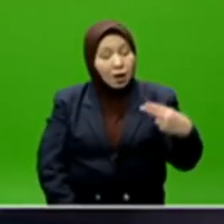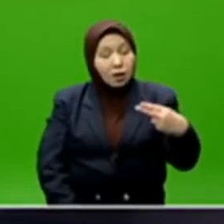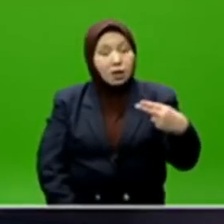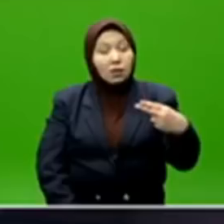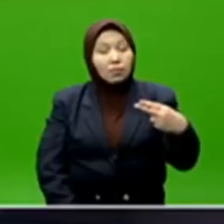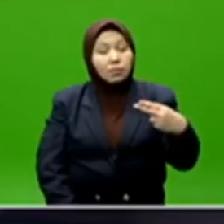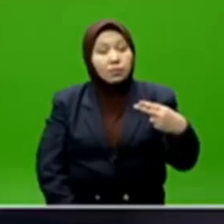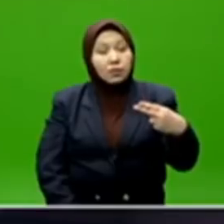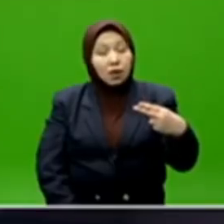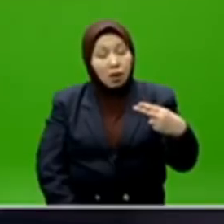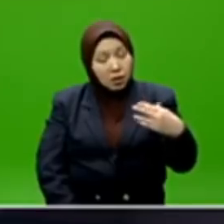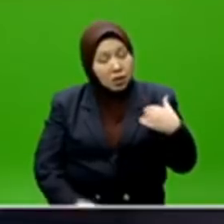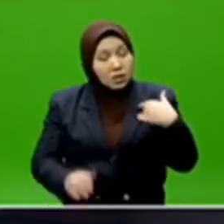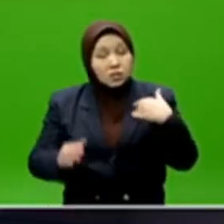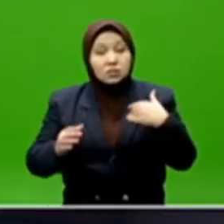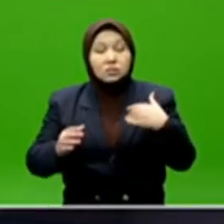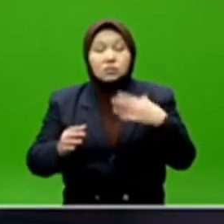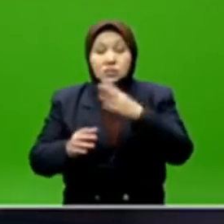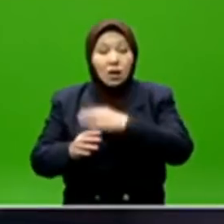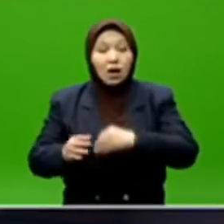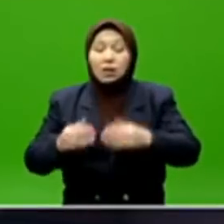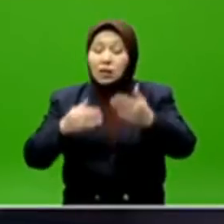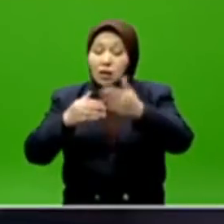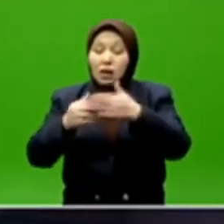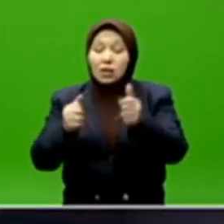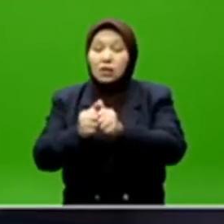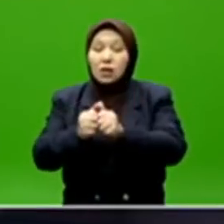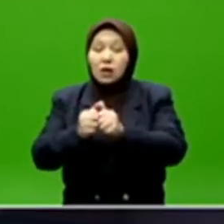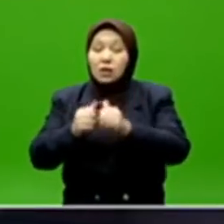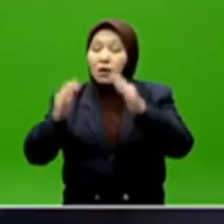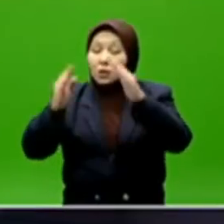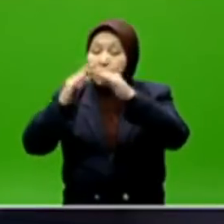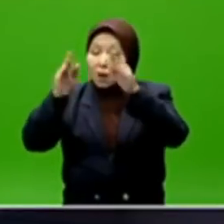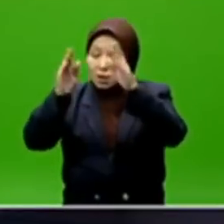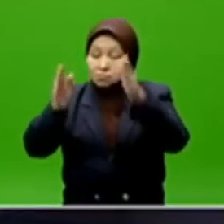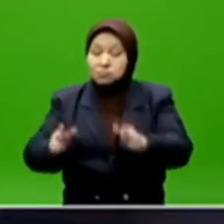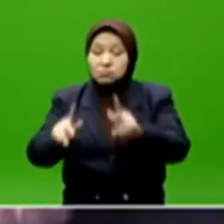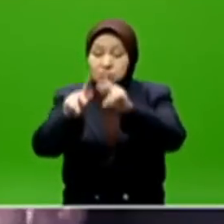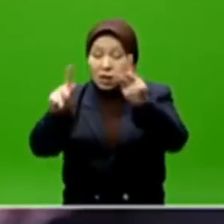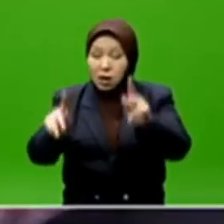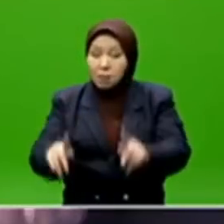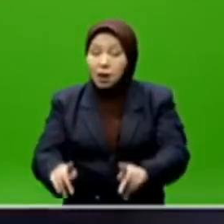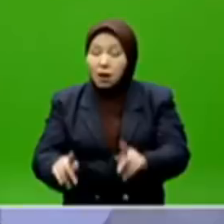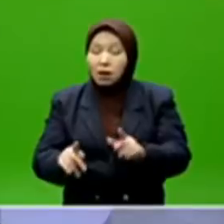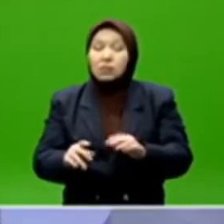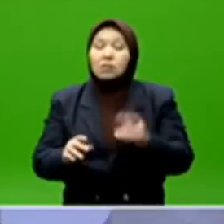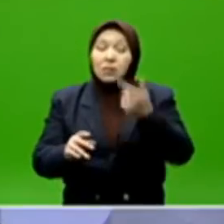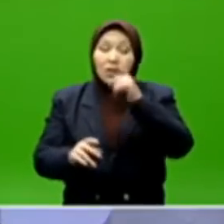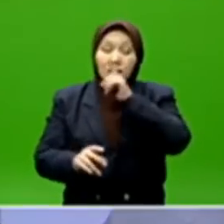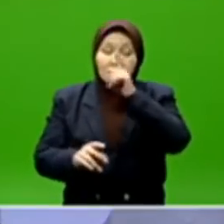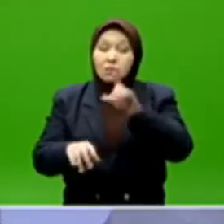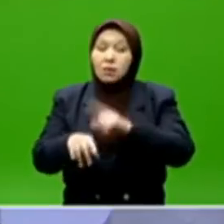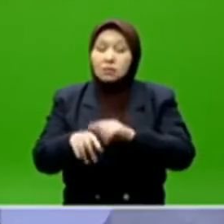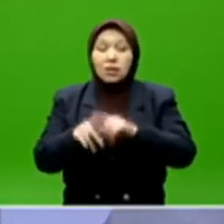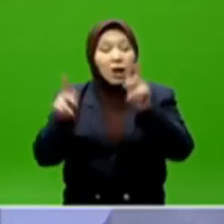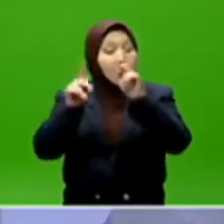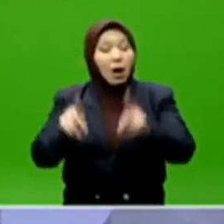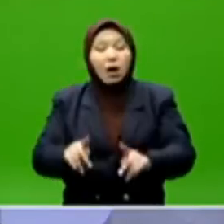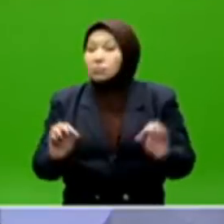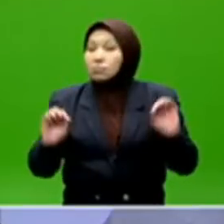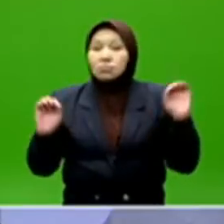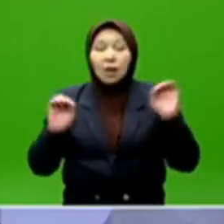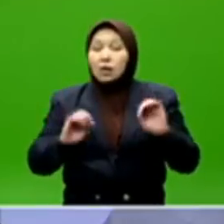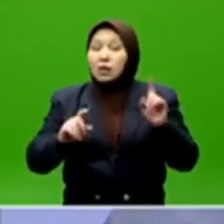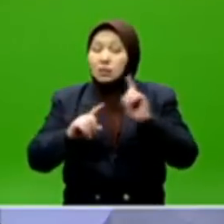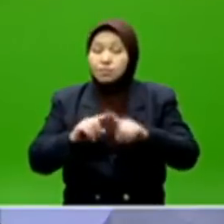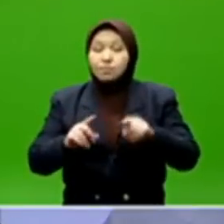baitikal muharram, di sisi rumah engkau yang disucikan. Menarik Ustaz ya, pasal apa sebenarnya waktu ini Kaabah tak ada lagi. Betul. Tapi